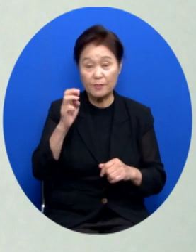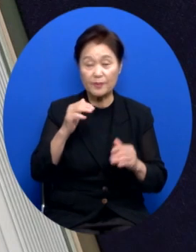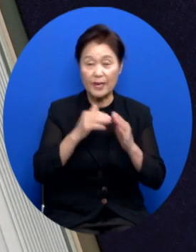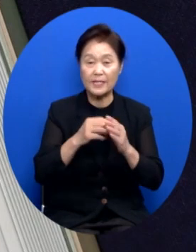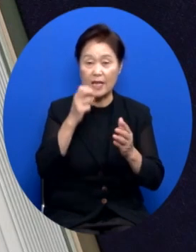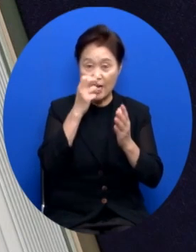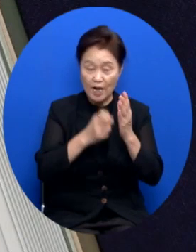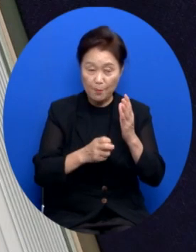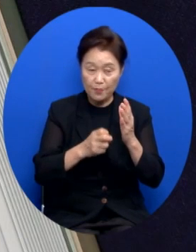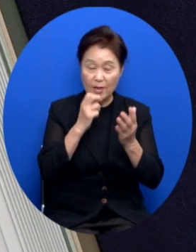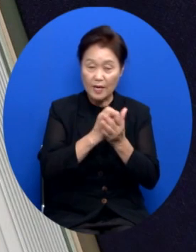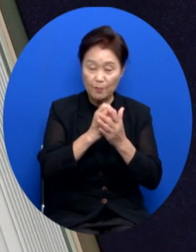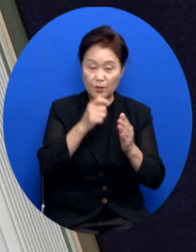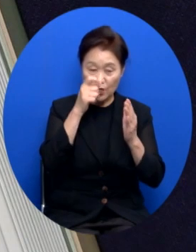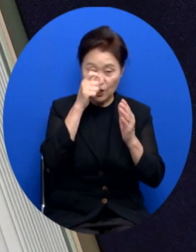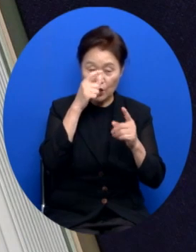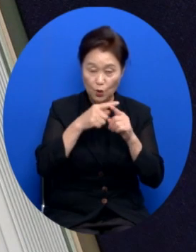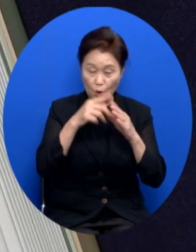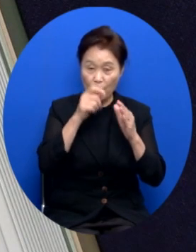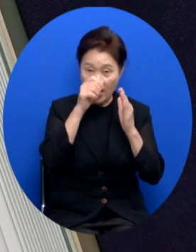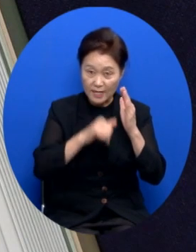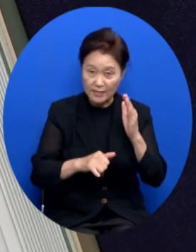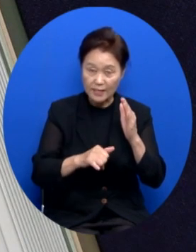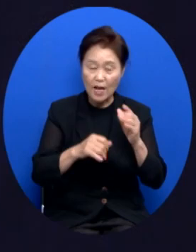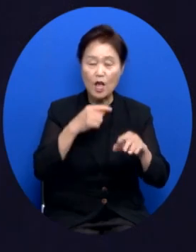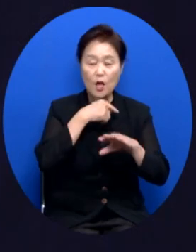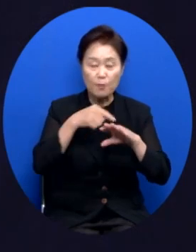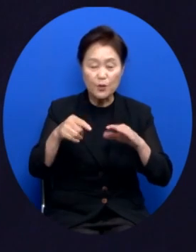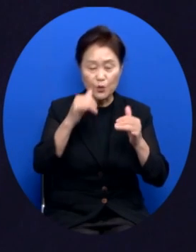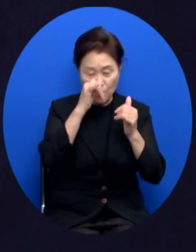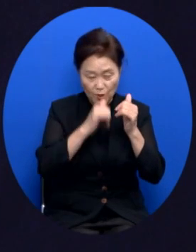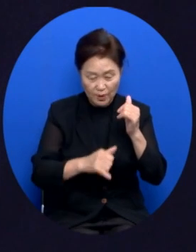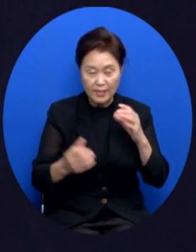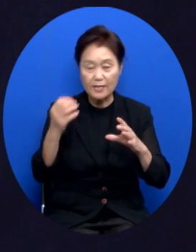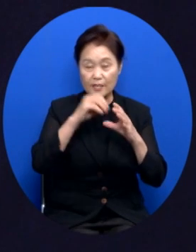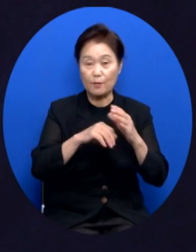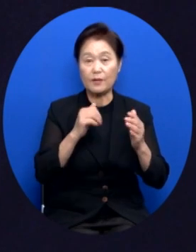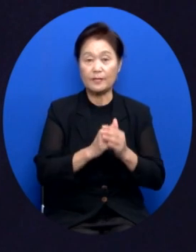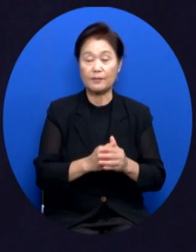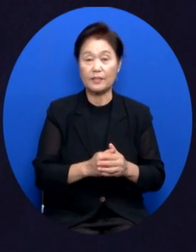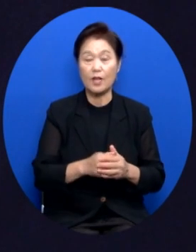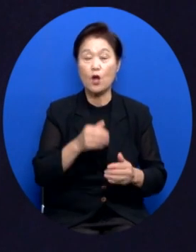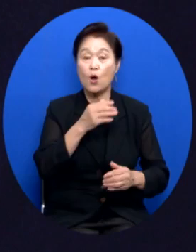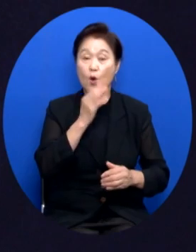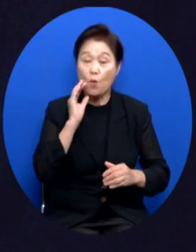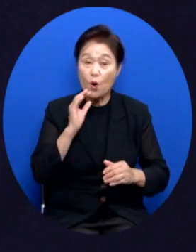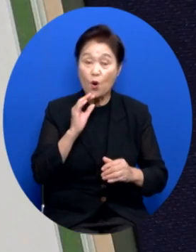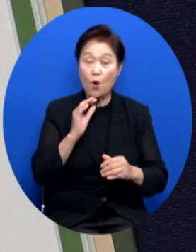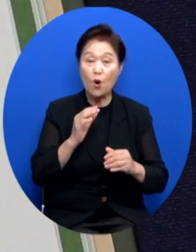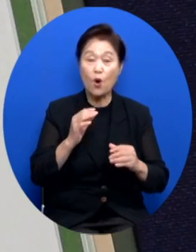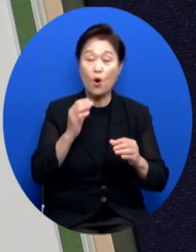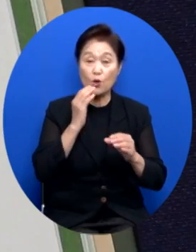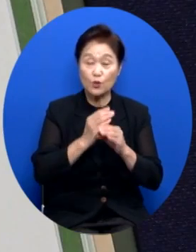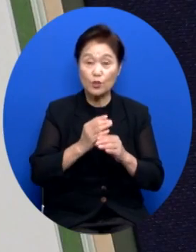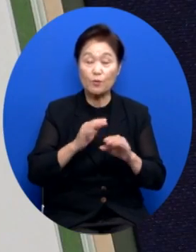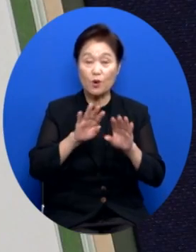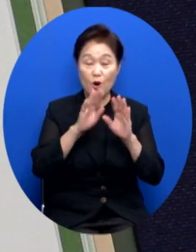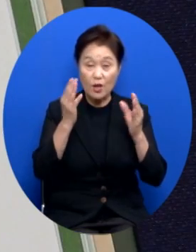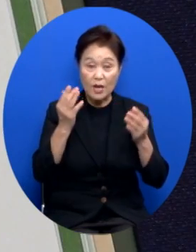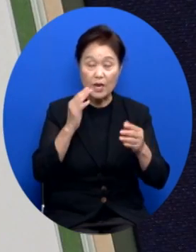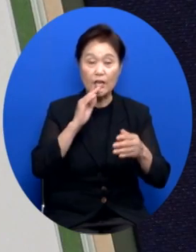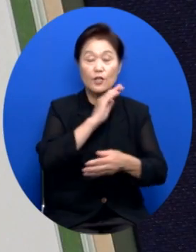관련한 한국 민족사도 함께 다뤘습니다. 대한민국 기독교 원로의회 주최로 열린 출판